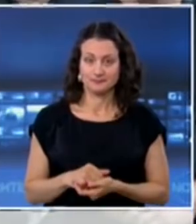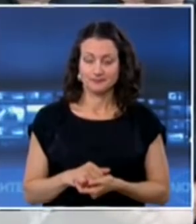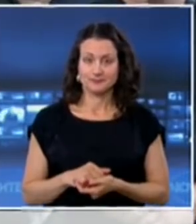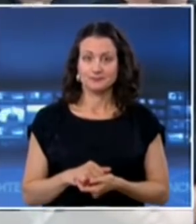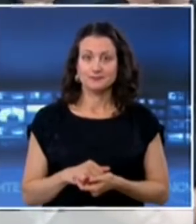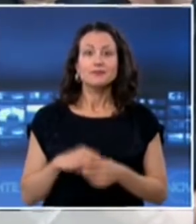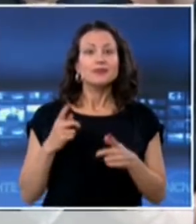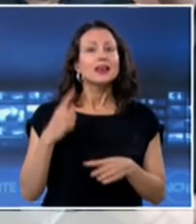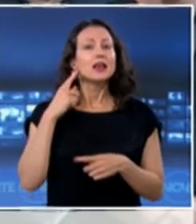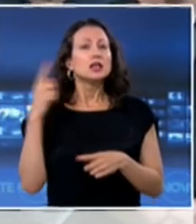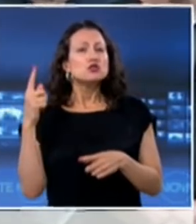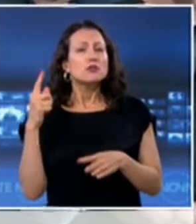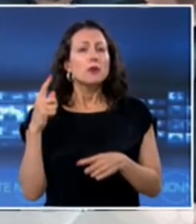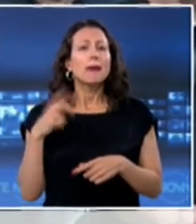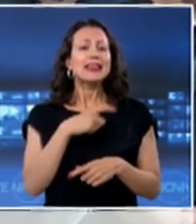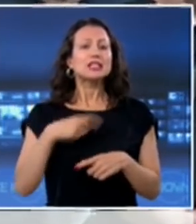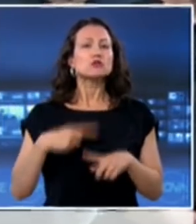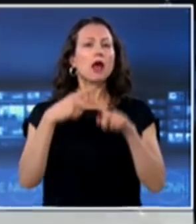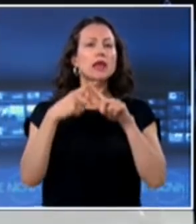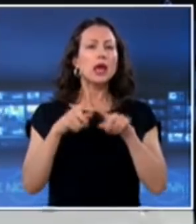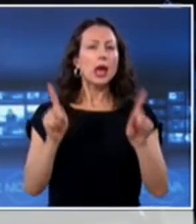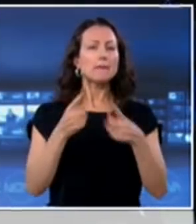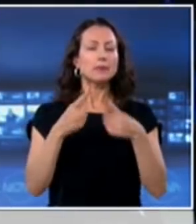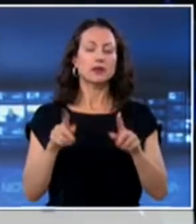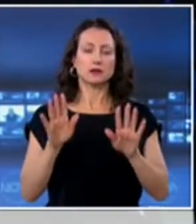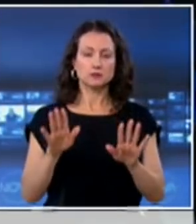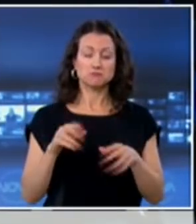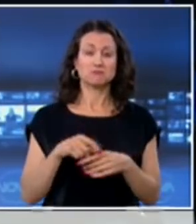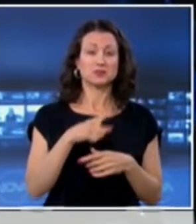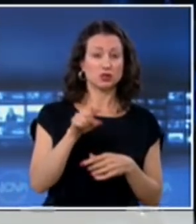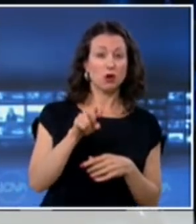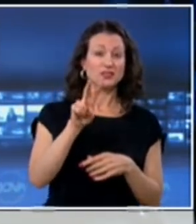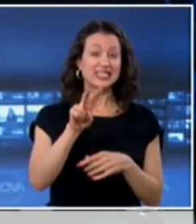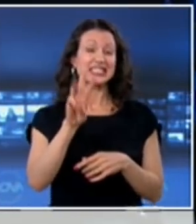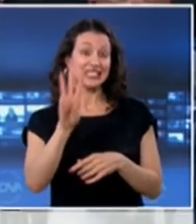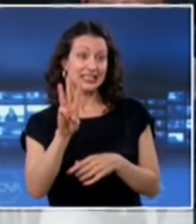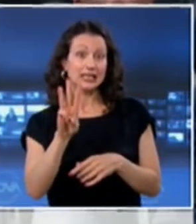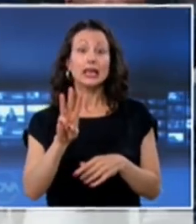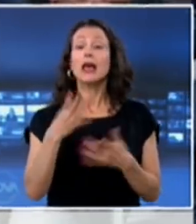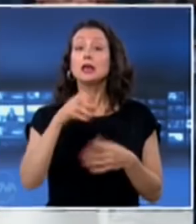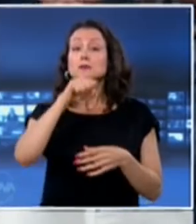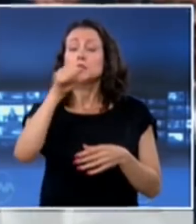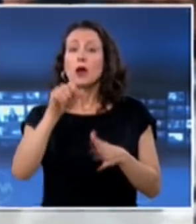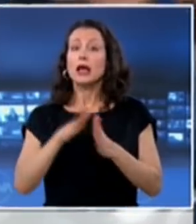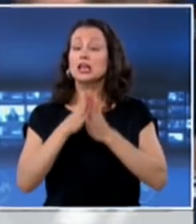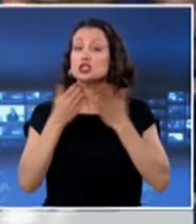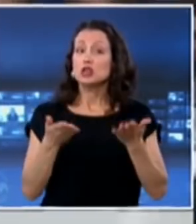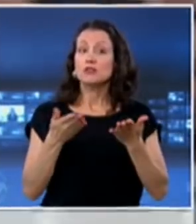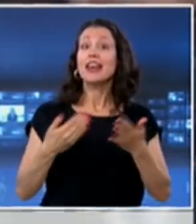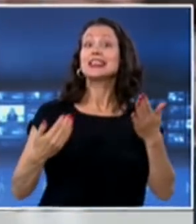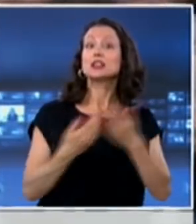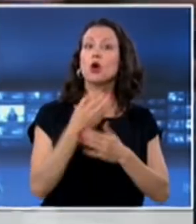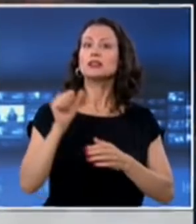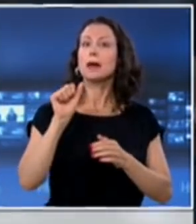Под звуците на химна 1123 симпатизанти на новата политическа партия Републиканци за България единодушно гласуваха